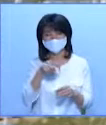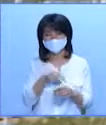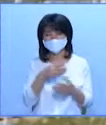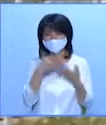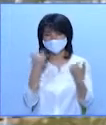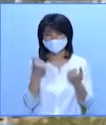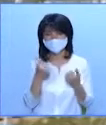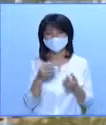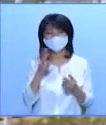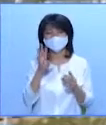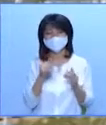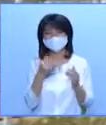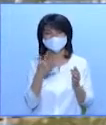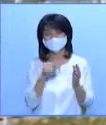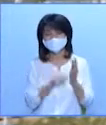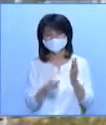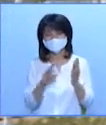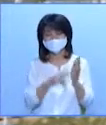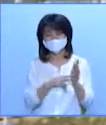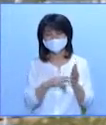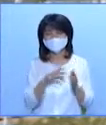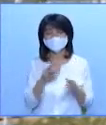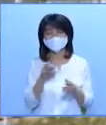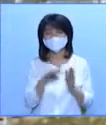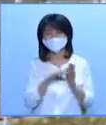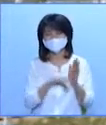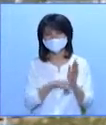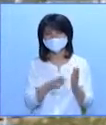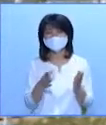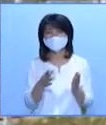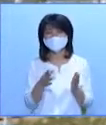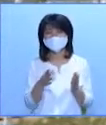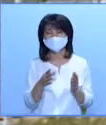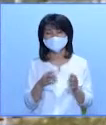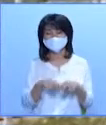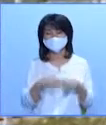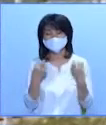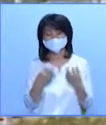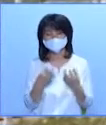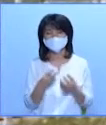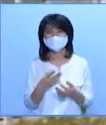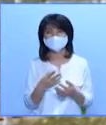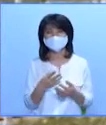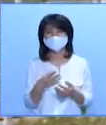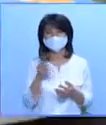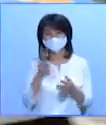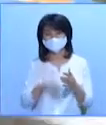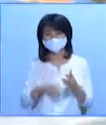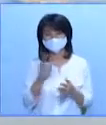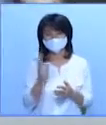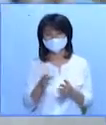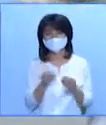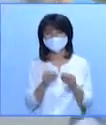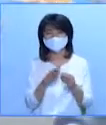онда 476 бап бойынша әкімшілік құқық бұзушылық хаттамасы салынады.